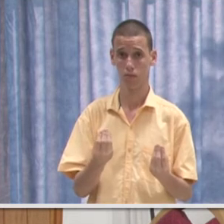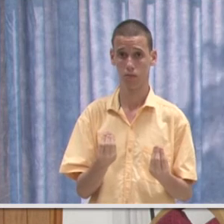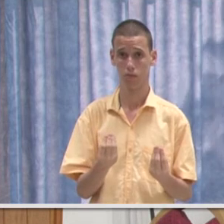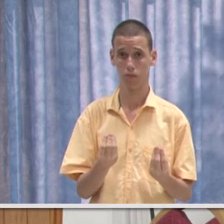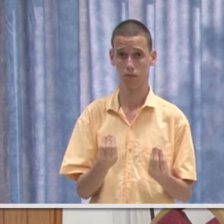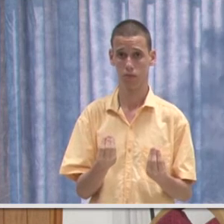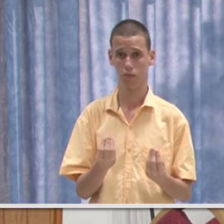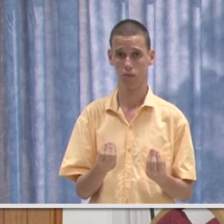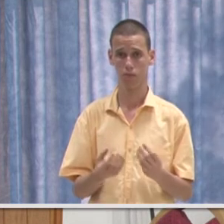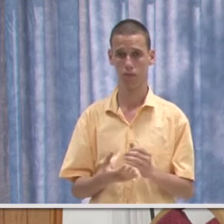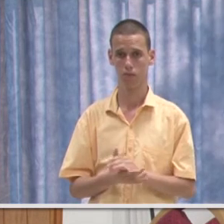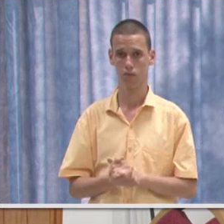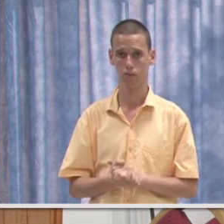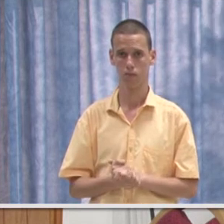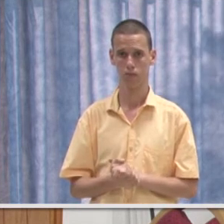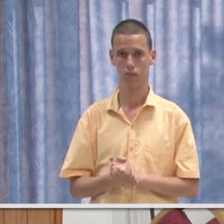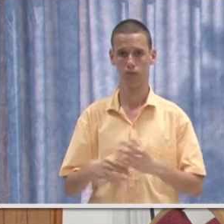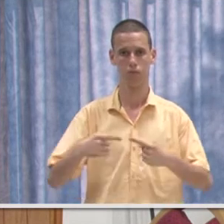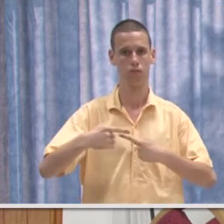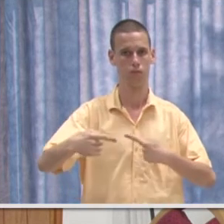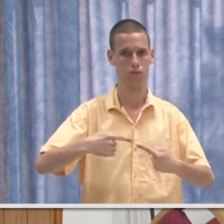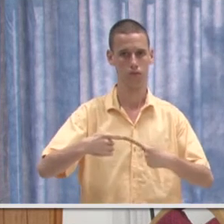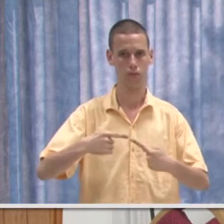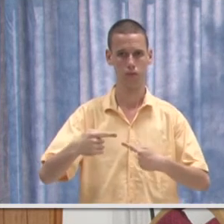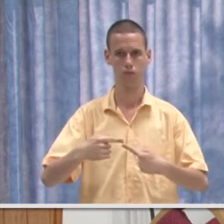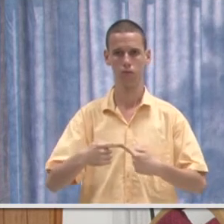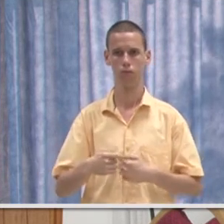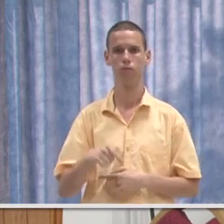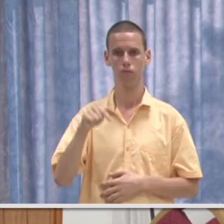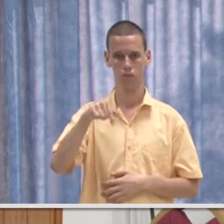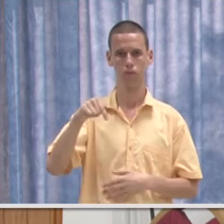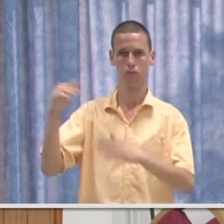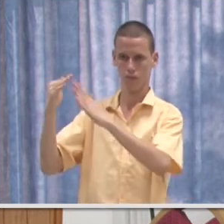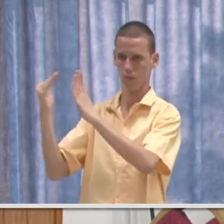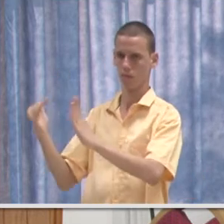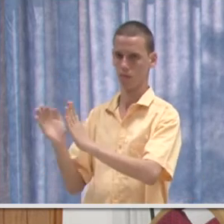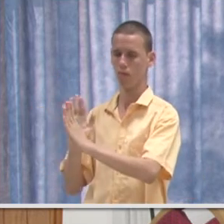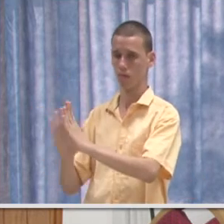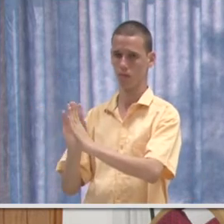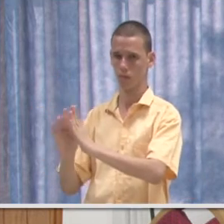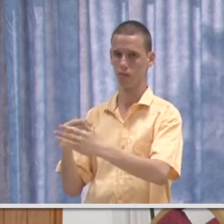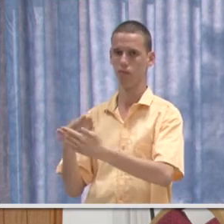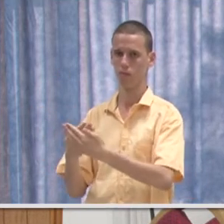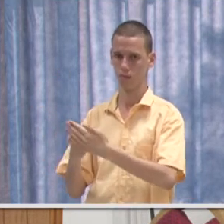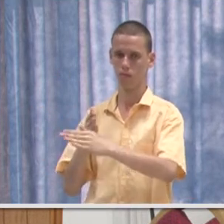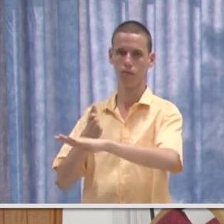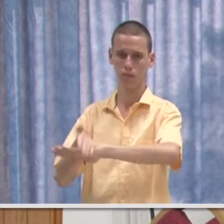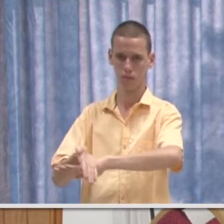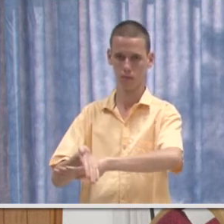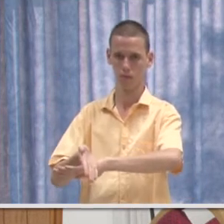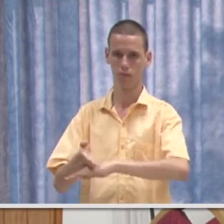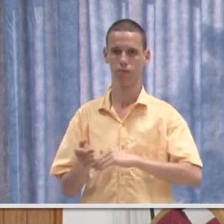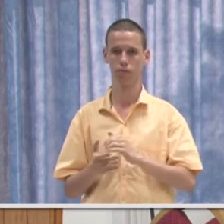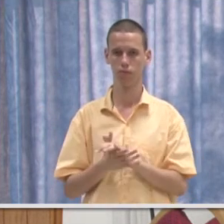est pas idéal pour même à cause stricti ivier et nata. Mais c'est moi, il peut servir sa propose pour le